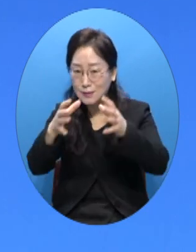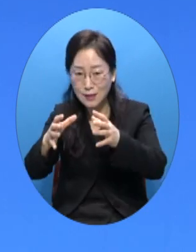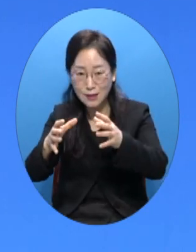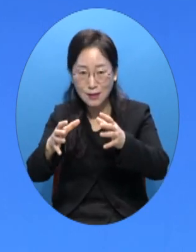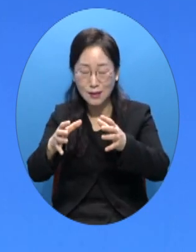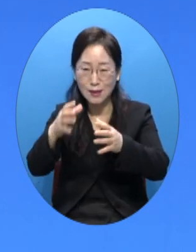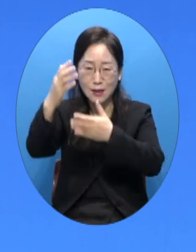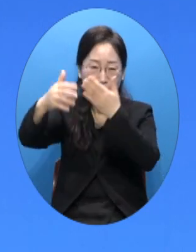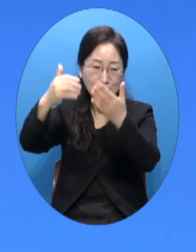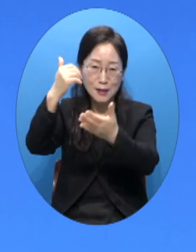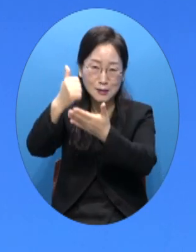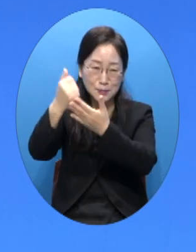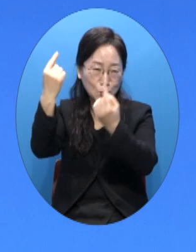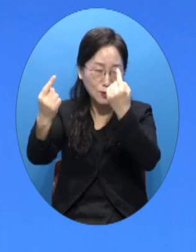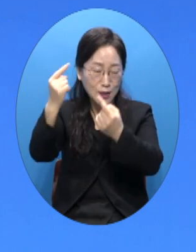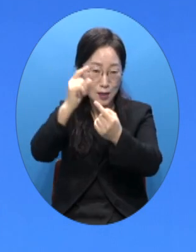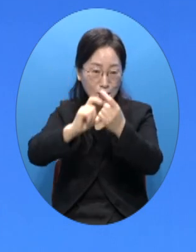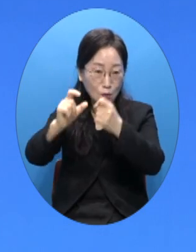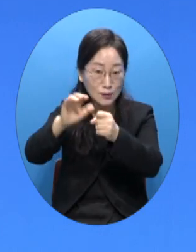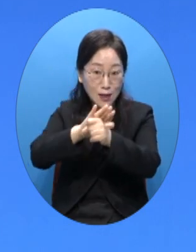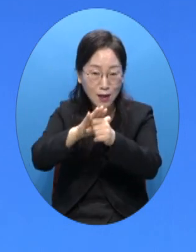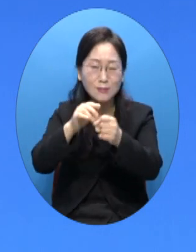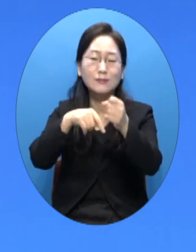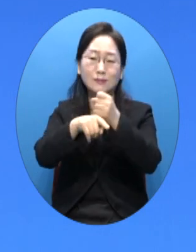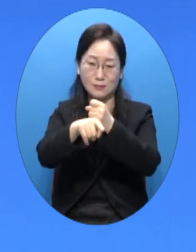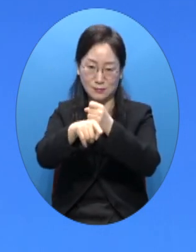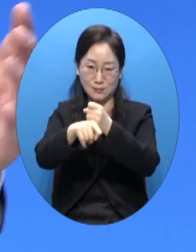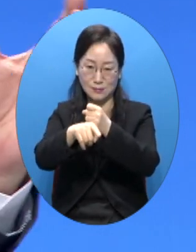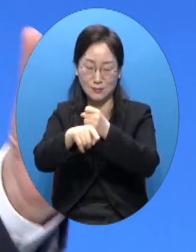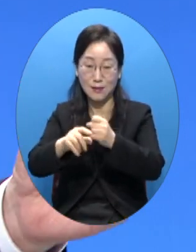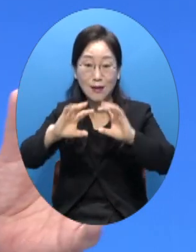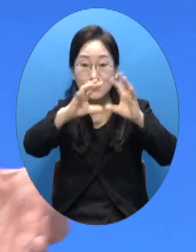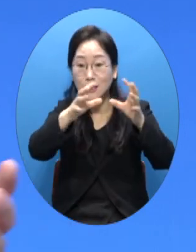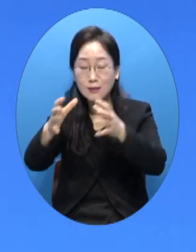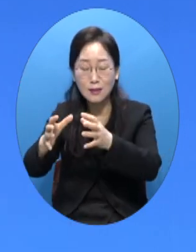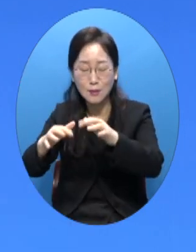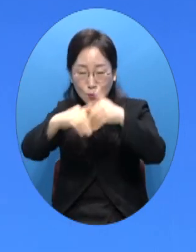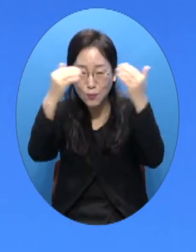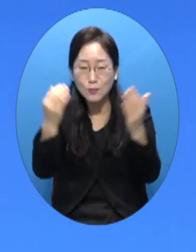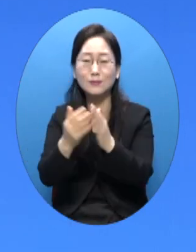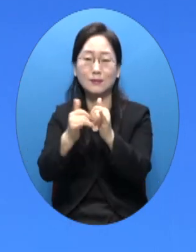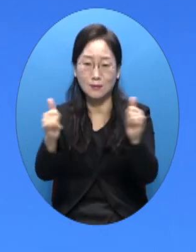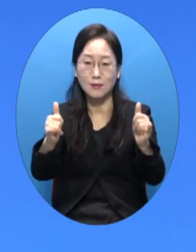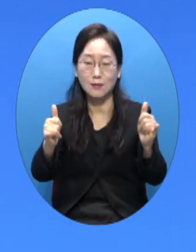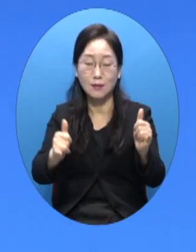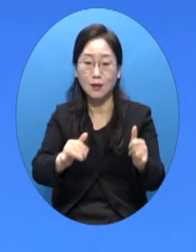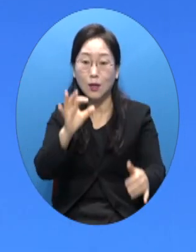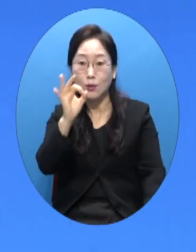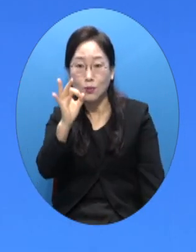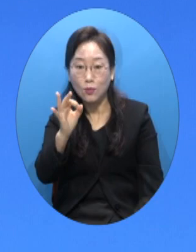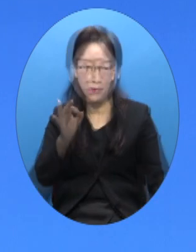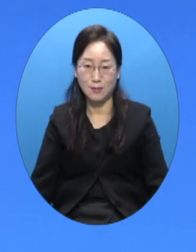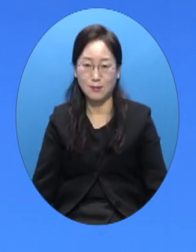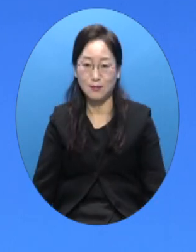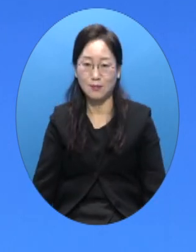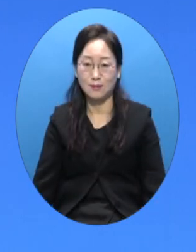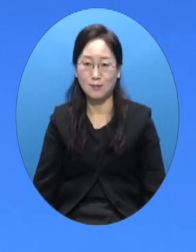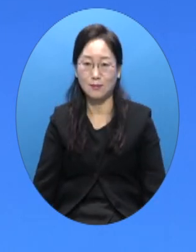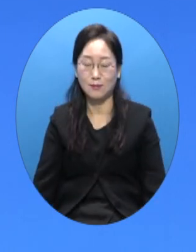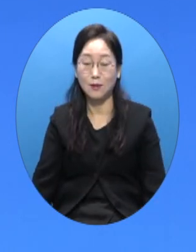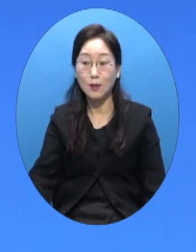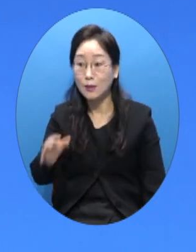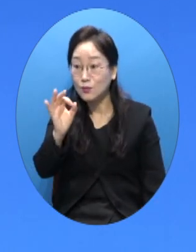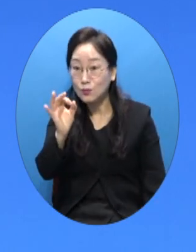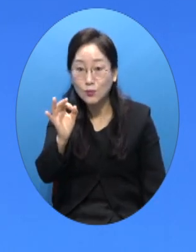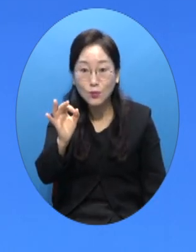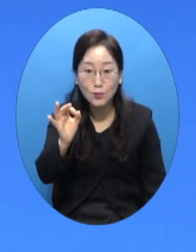더 사랑하는 것이 다 탐욕입니다 이상 모든 사람들이 물질에 대한 탐욕이 있습니다 물질